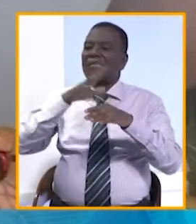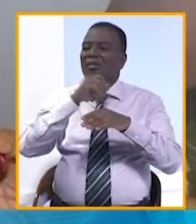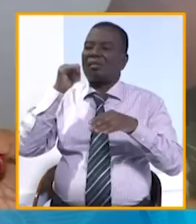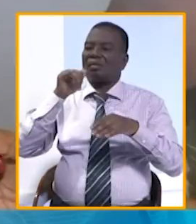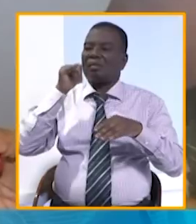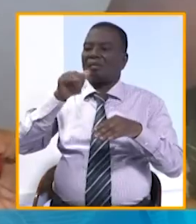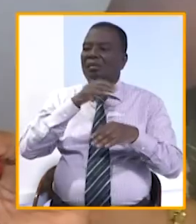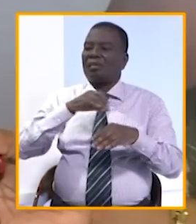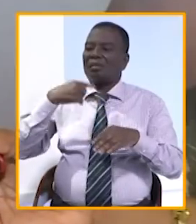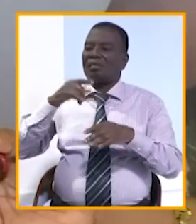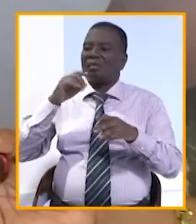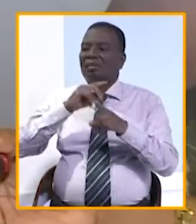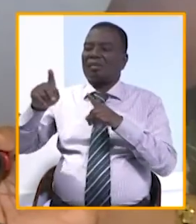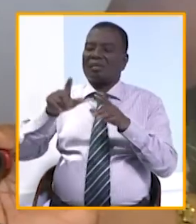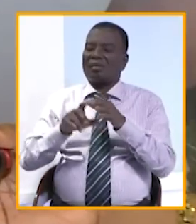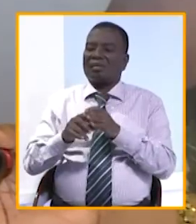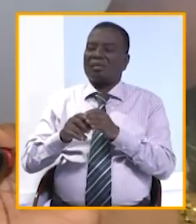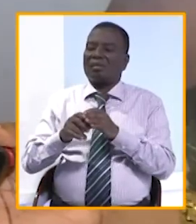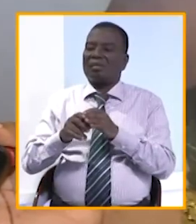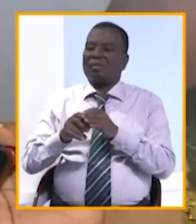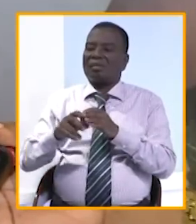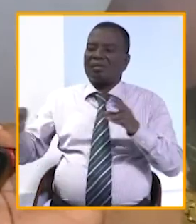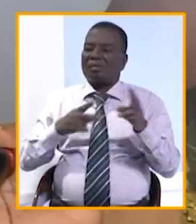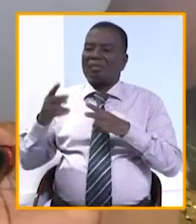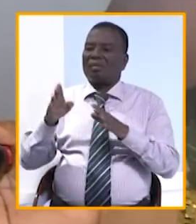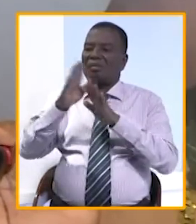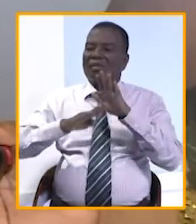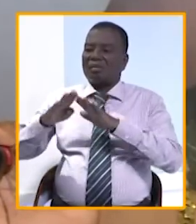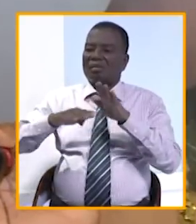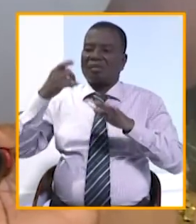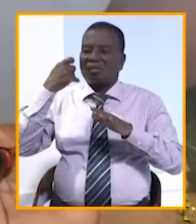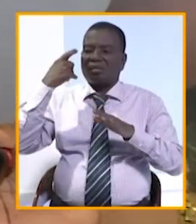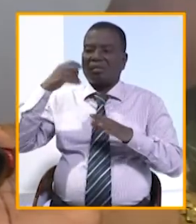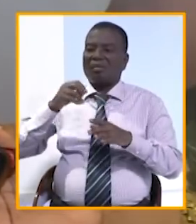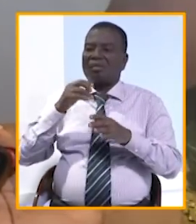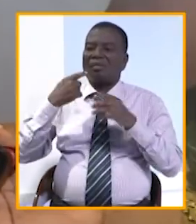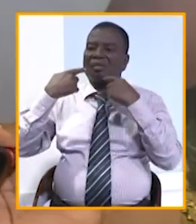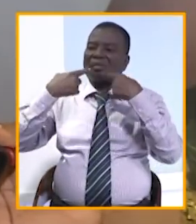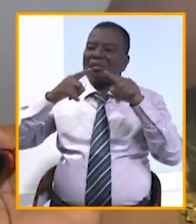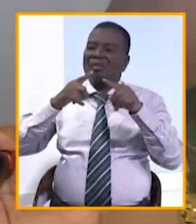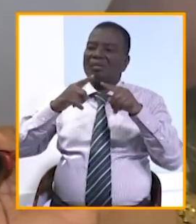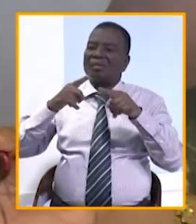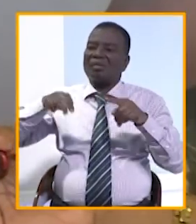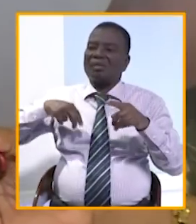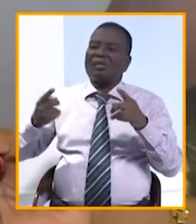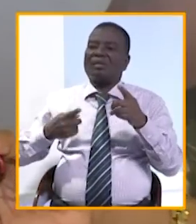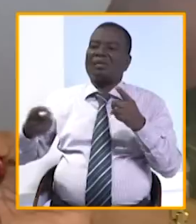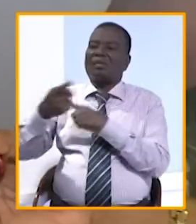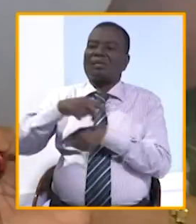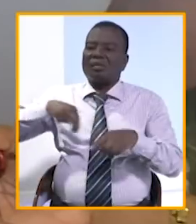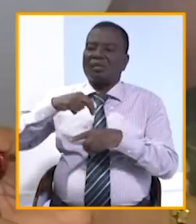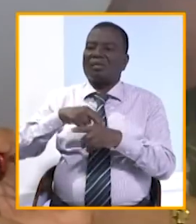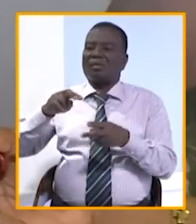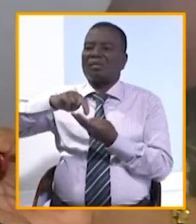filles qui ont été victimes de violences basées sur le genre, à les inciter à les dénoncer. Et aujourd'hui, nous avons un numéro